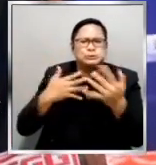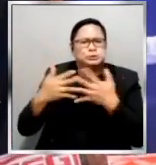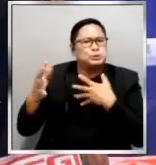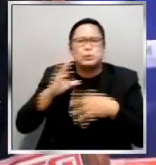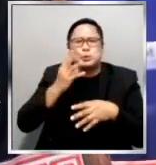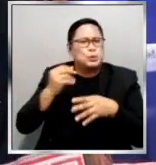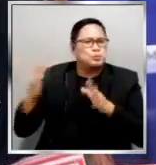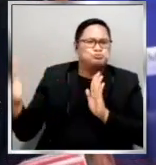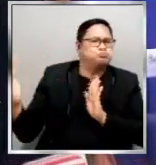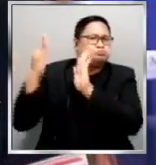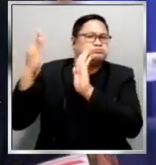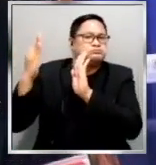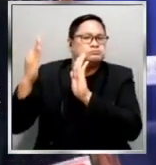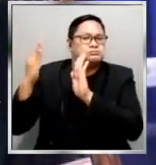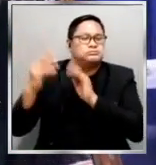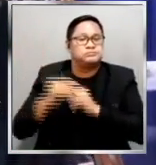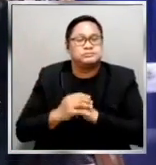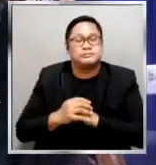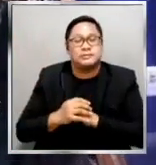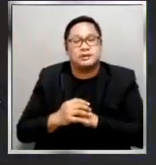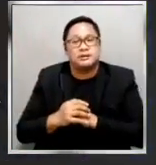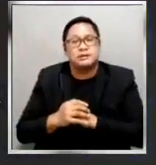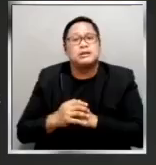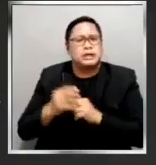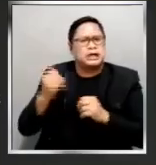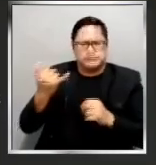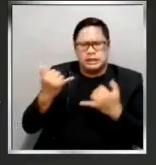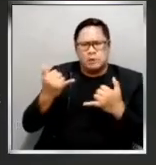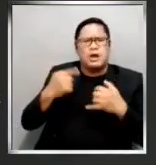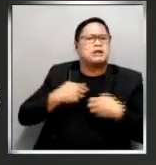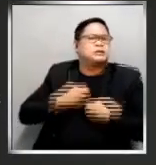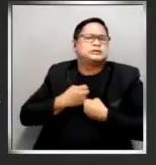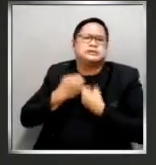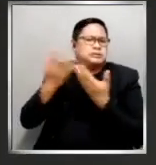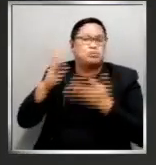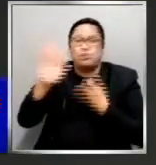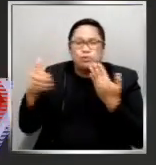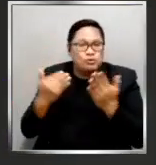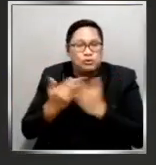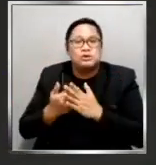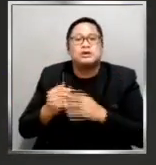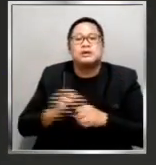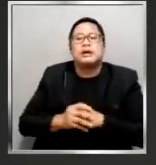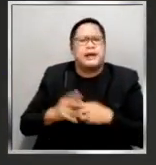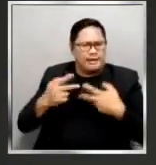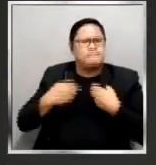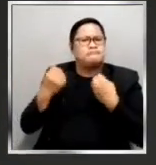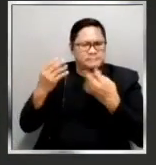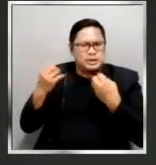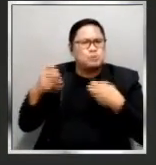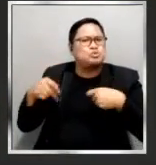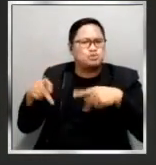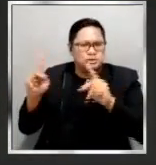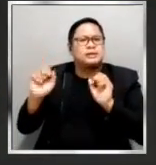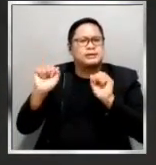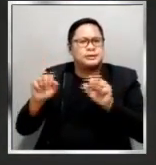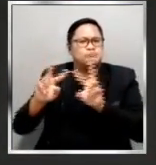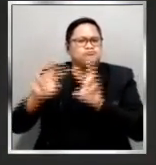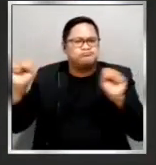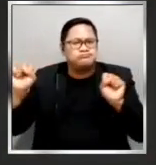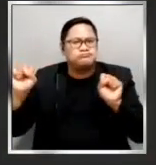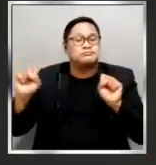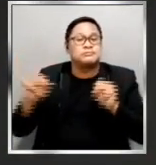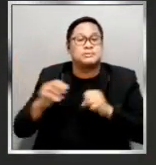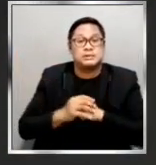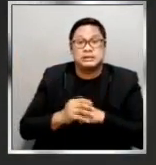makalaban. Bibigay ko na to lahat-lahat na. Marami na ako ngayong opportunity na makalaban. Kaya kung ayaw talaga